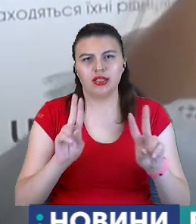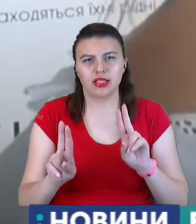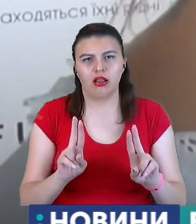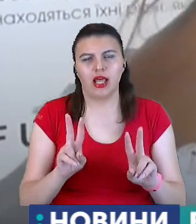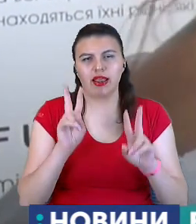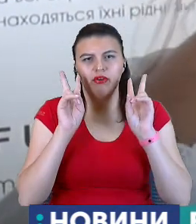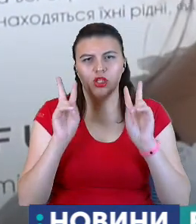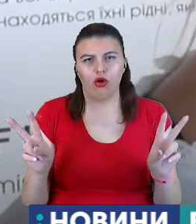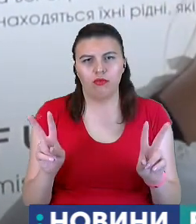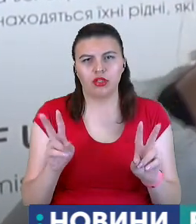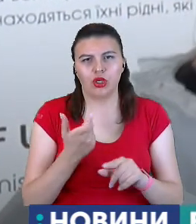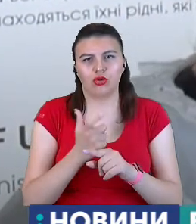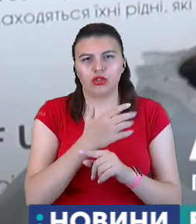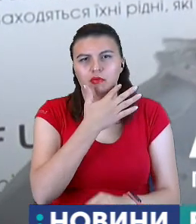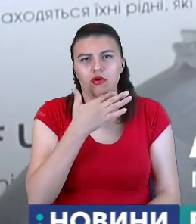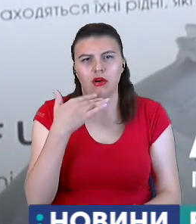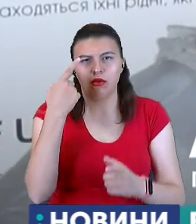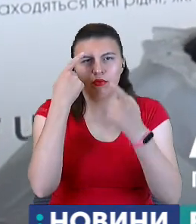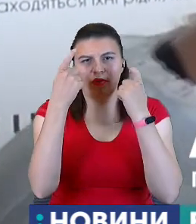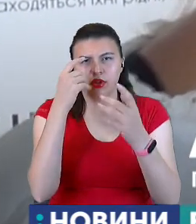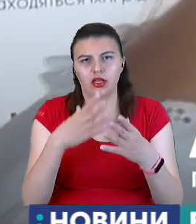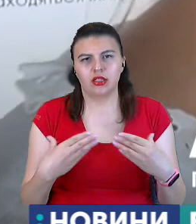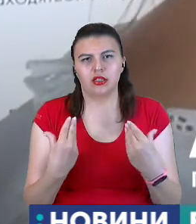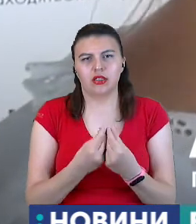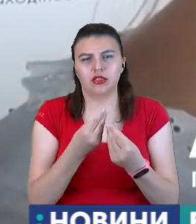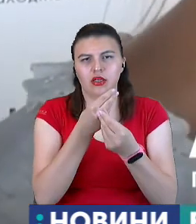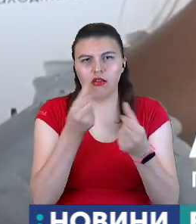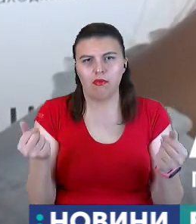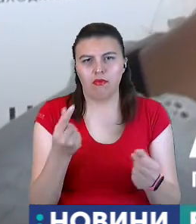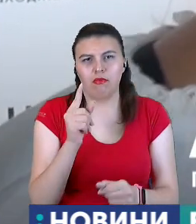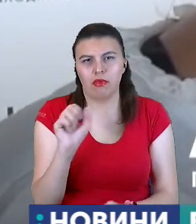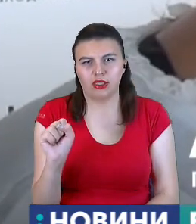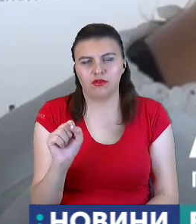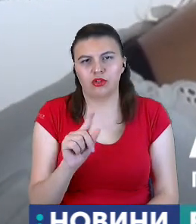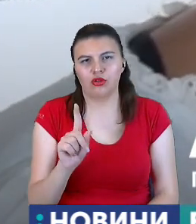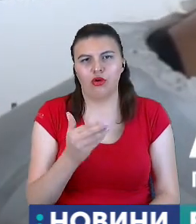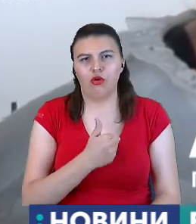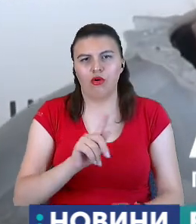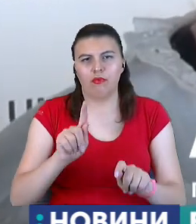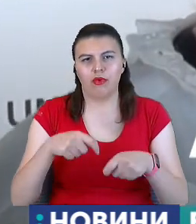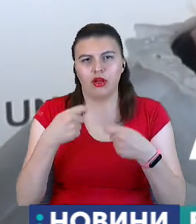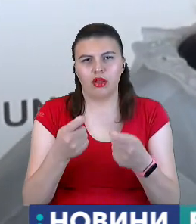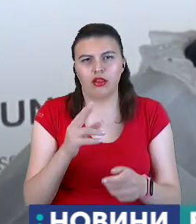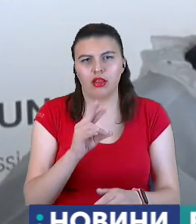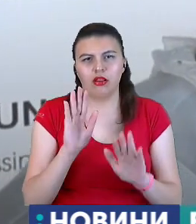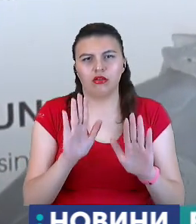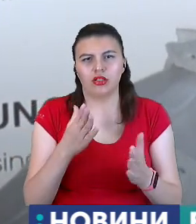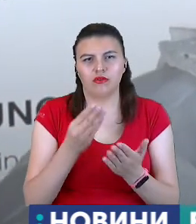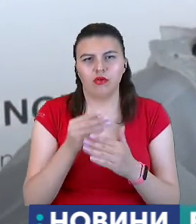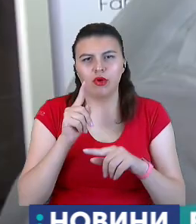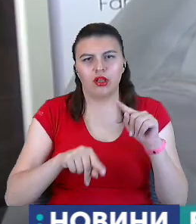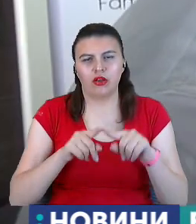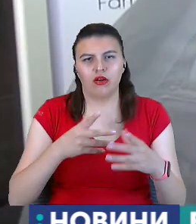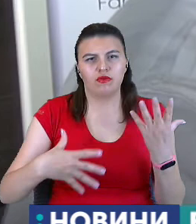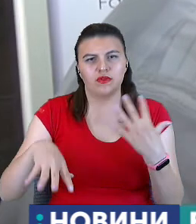ньому є дуже багато повідомлень сімей зниклих безвісти, які вони хочуть передати не лише своїм рідним, а також взагалі